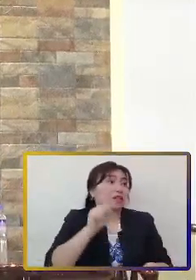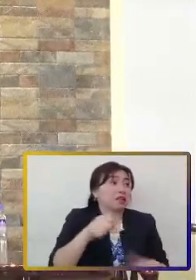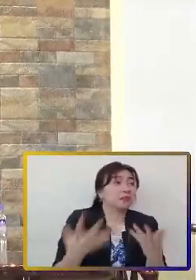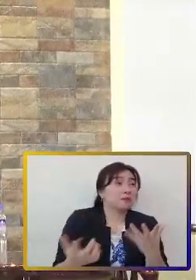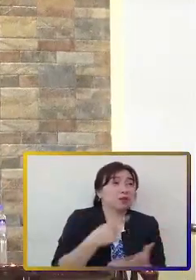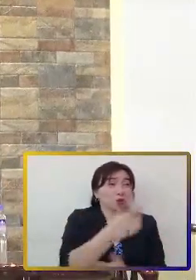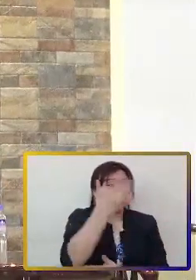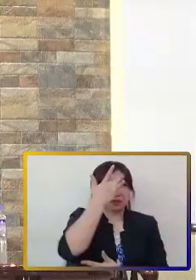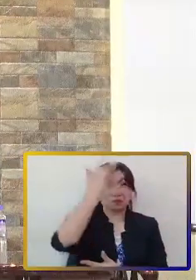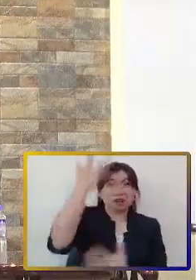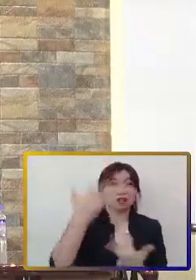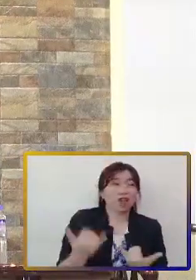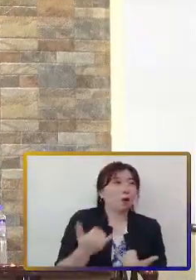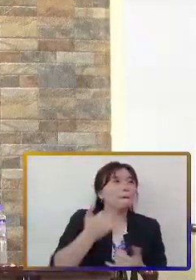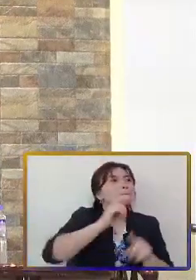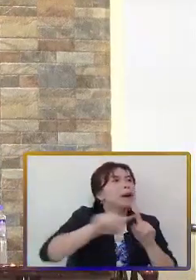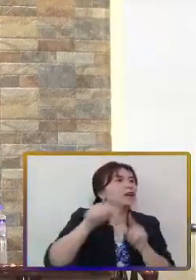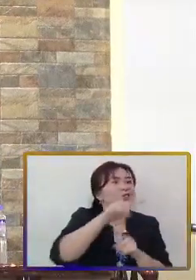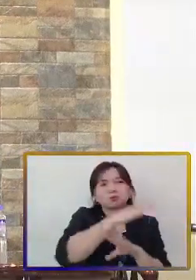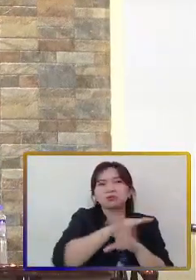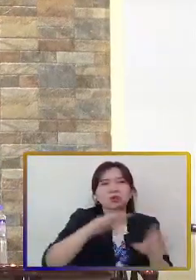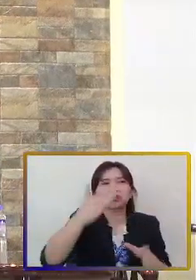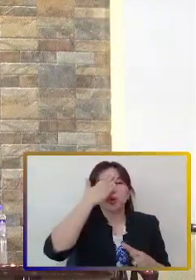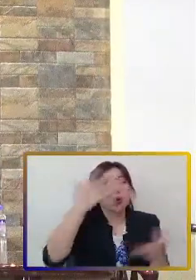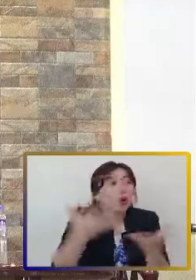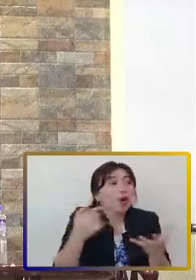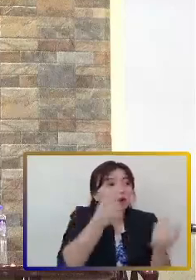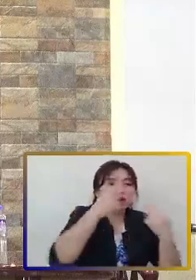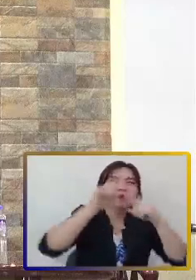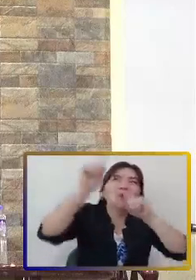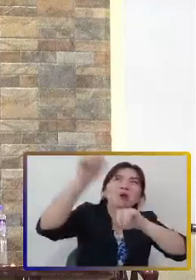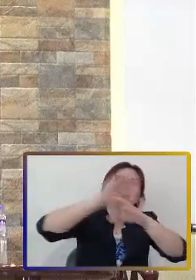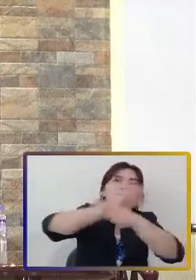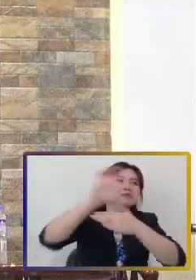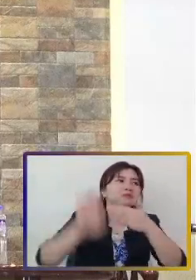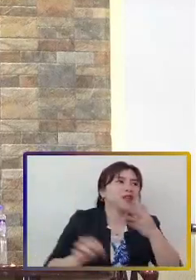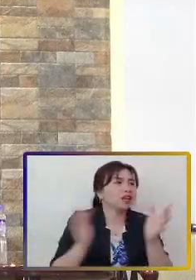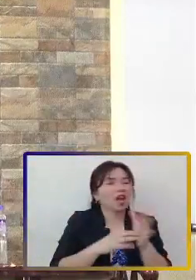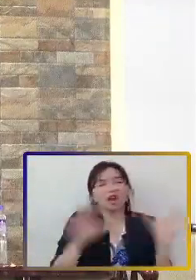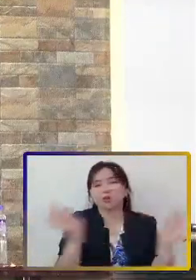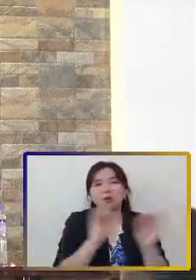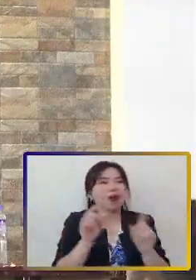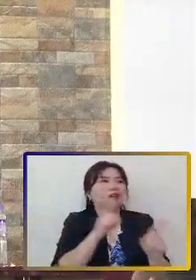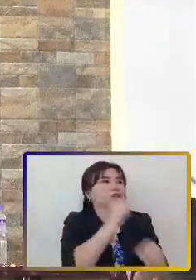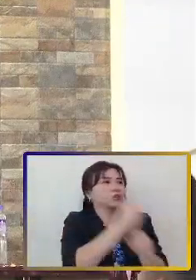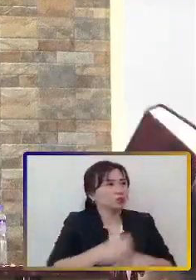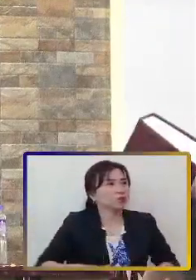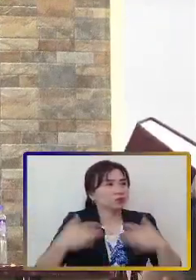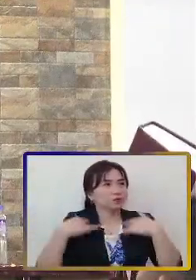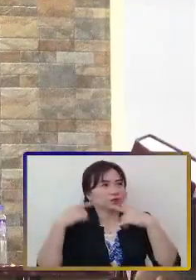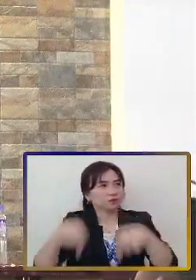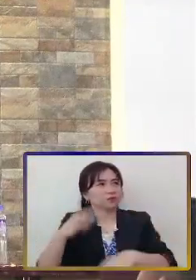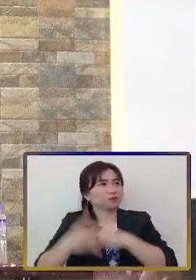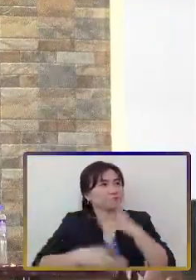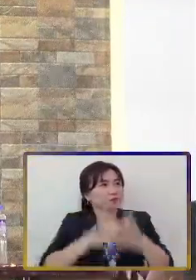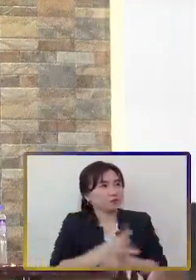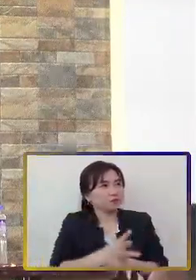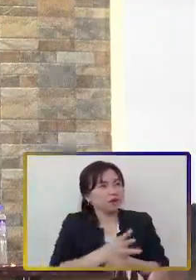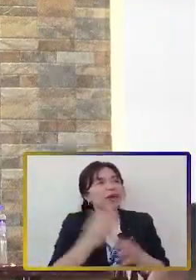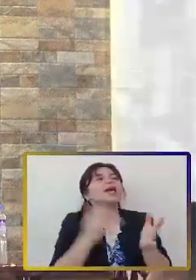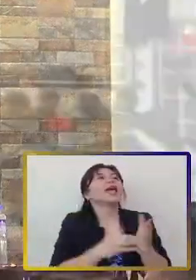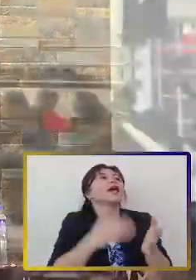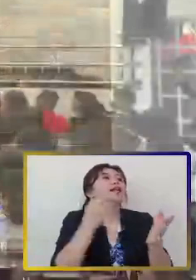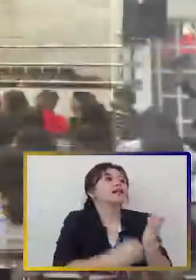mo naman alam kung ang ang dulo ng buhay mo tandaan natin mga kapatid Wala ka pa ring assurance sa buhay na to it's